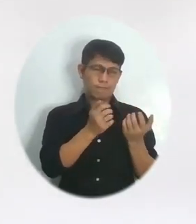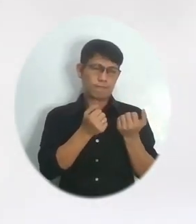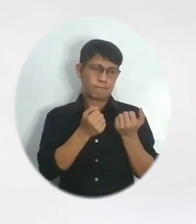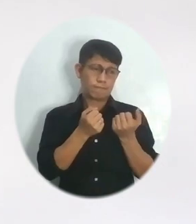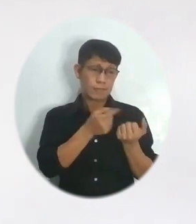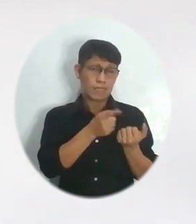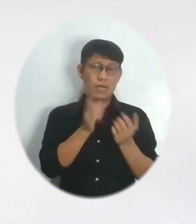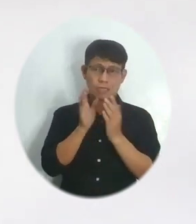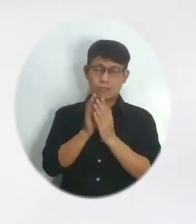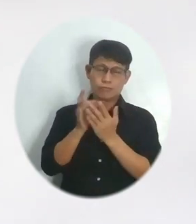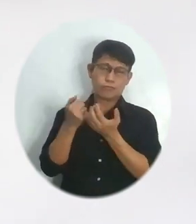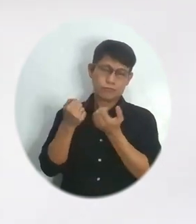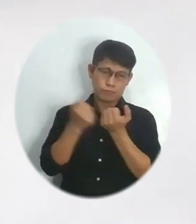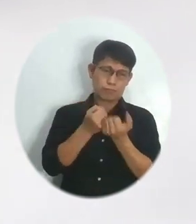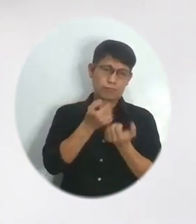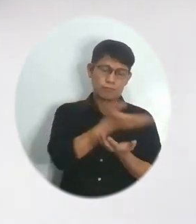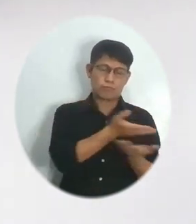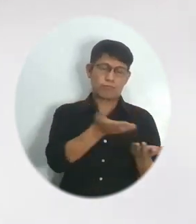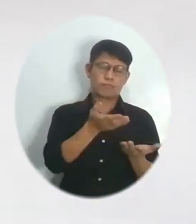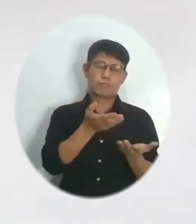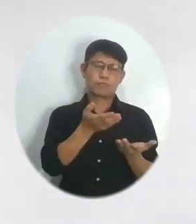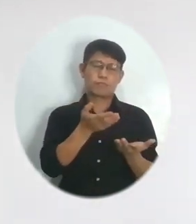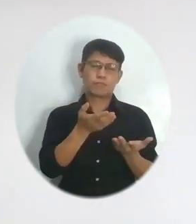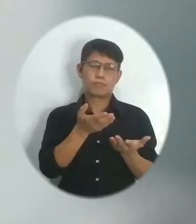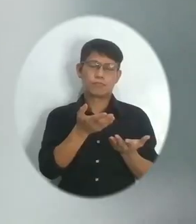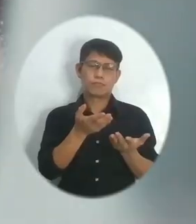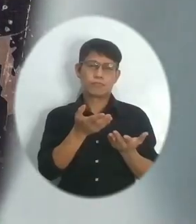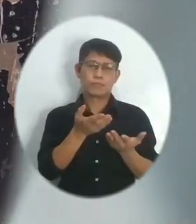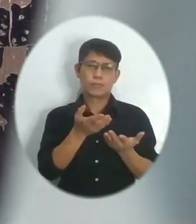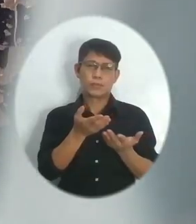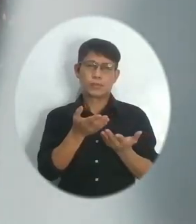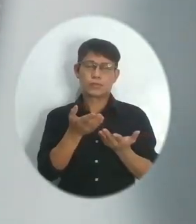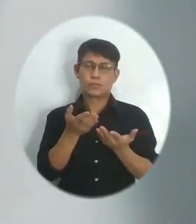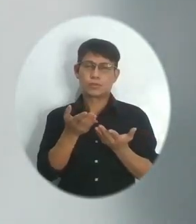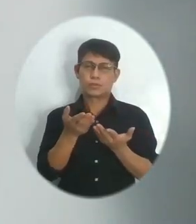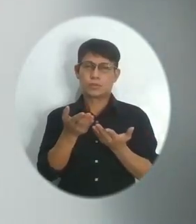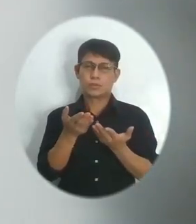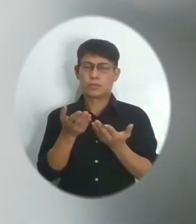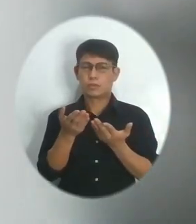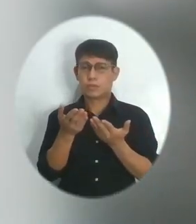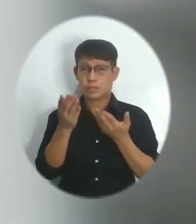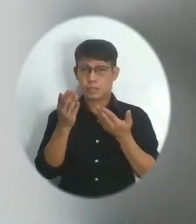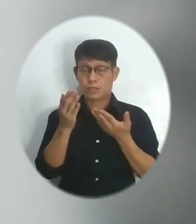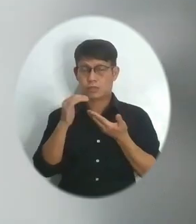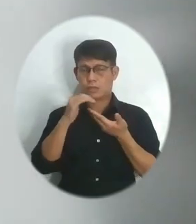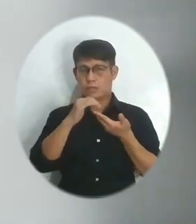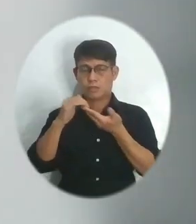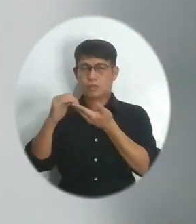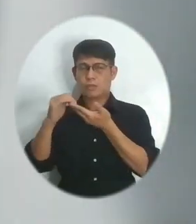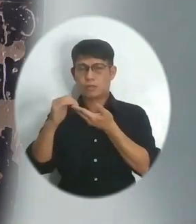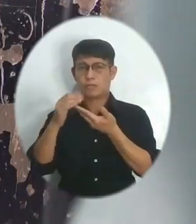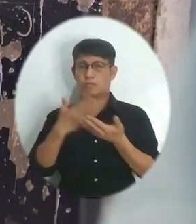lakas para sila din lumaban. Yun po. Sa kapwa ko, mahal ko,